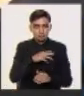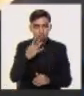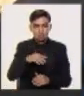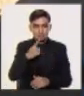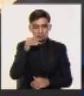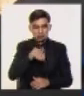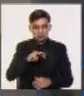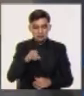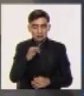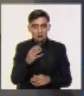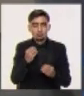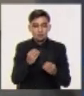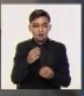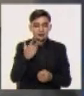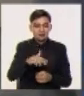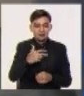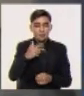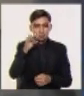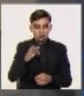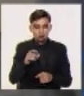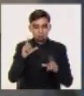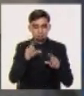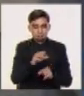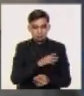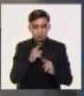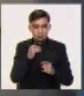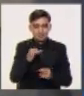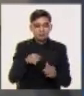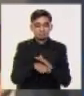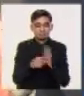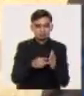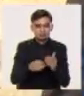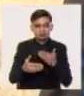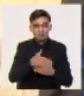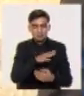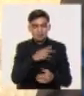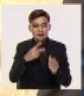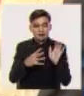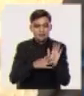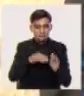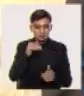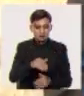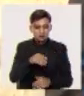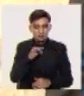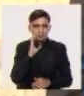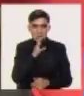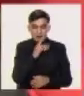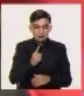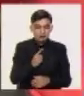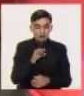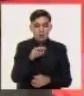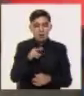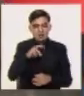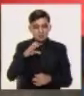тысячу тенге да еще и с 30-процентной скидкой в итоге сумма наказания составила 29 тысяч мать-одиночка алиса